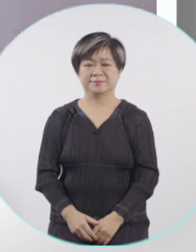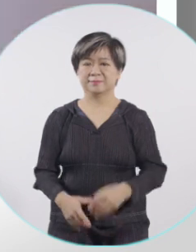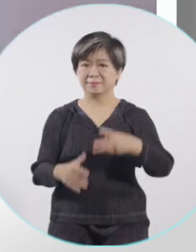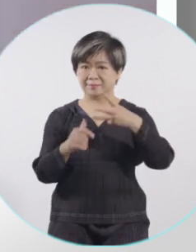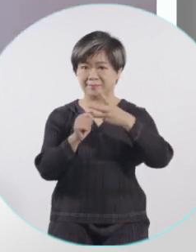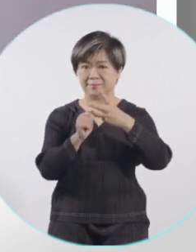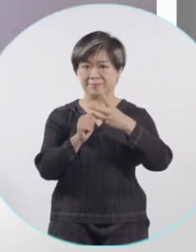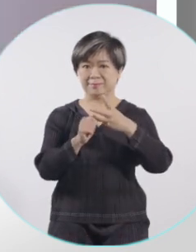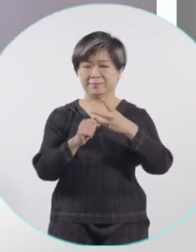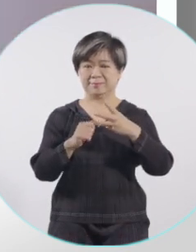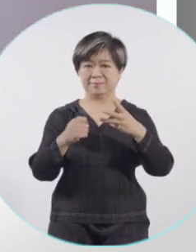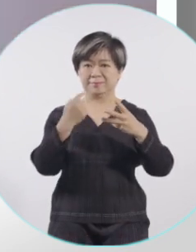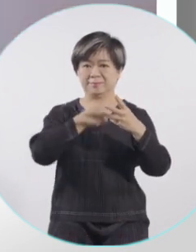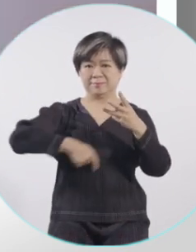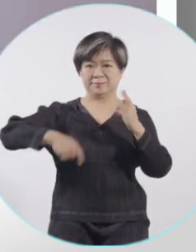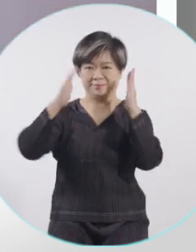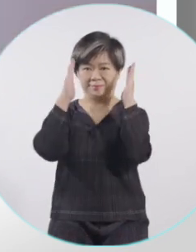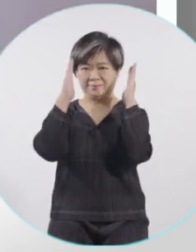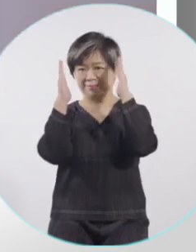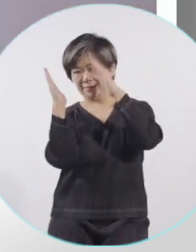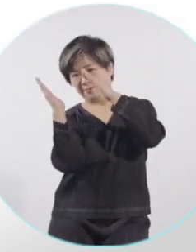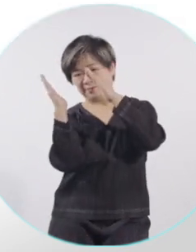三、身体往右边倾斜；